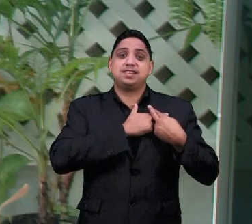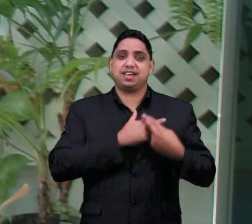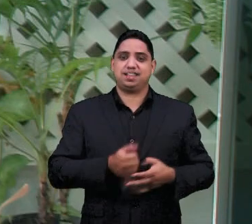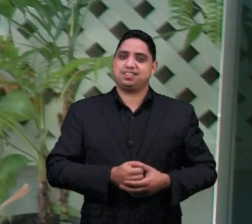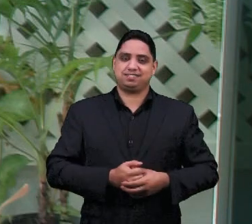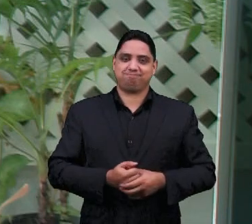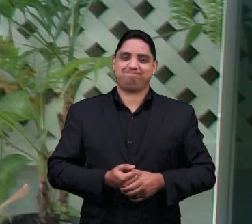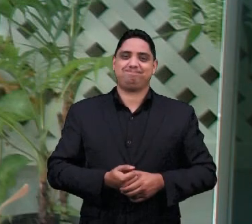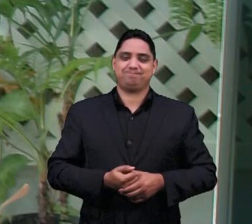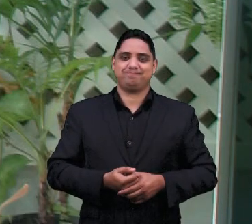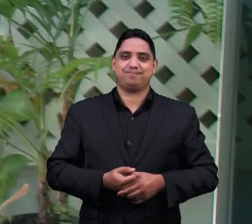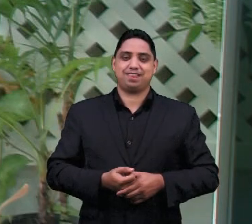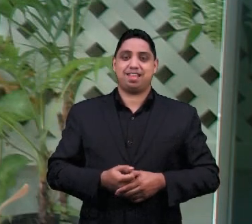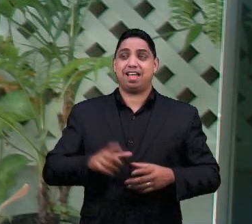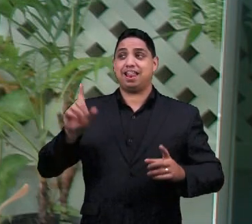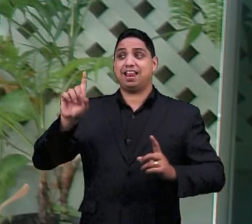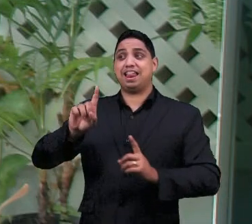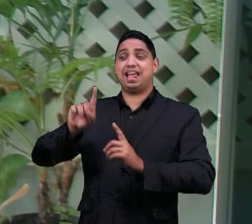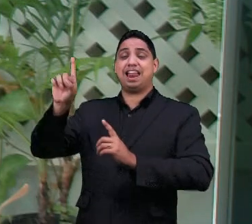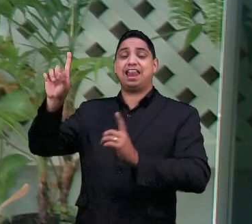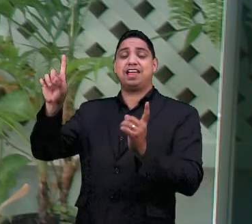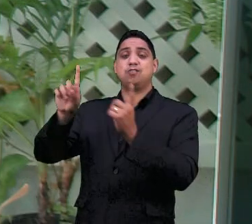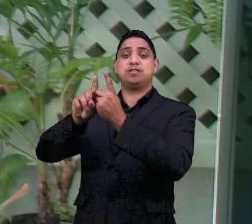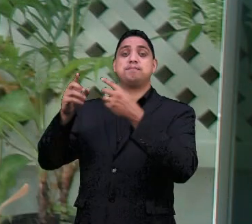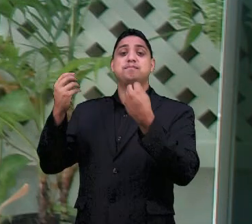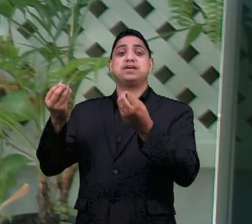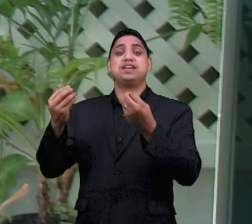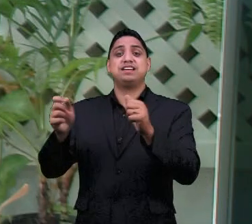avec un autre corps, n'est pas avec la chair.